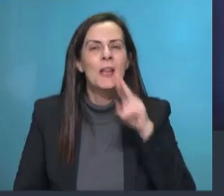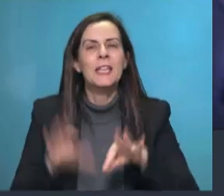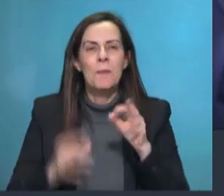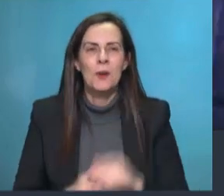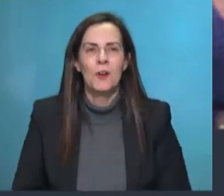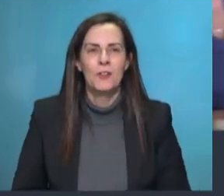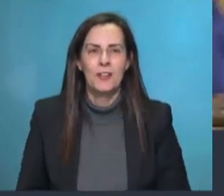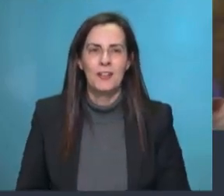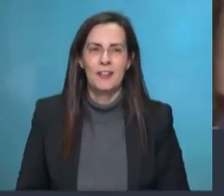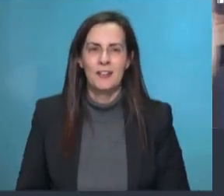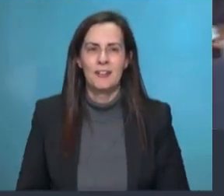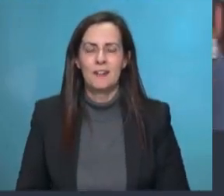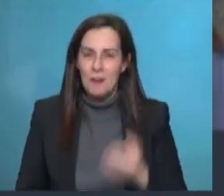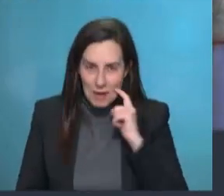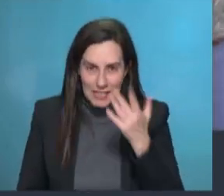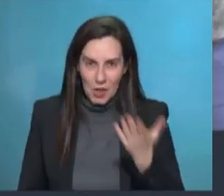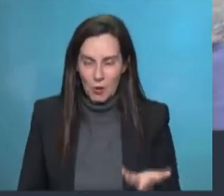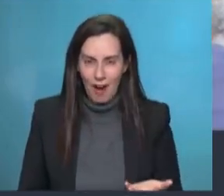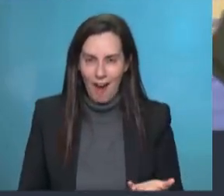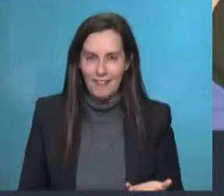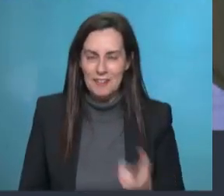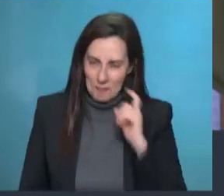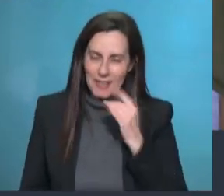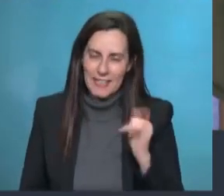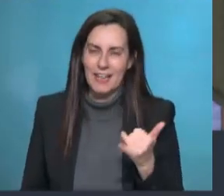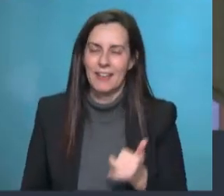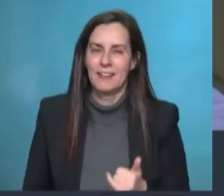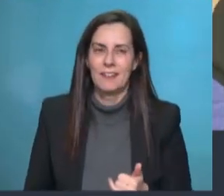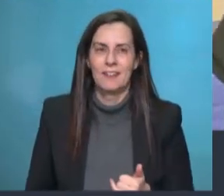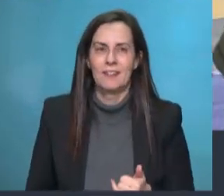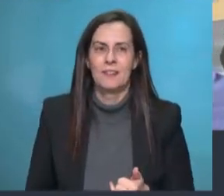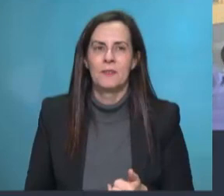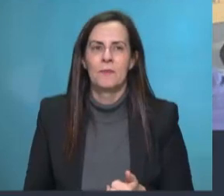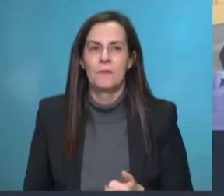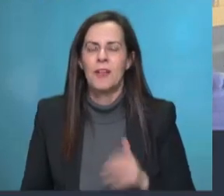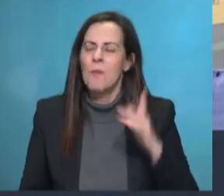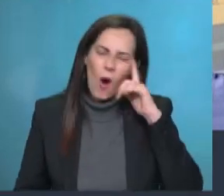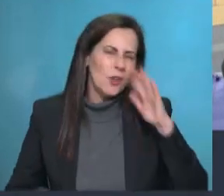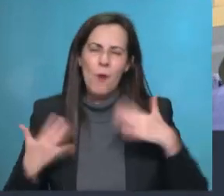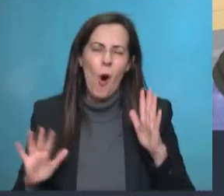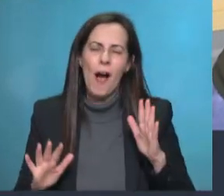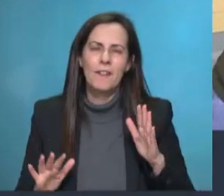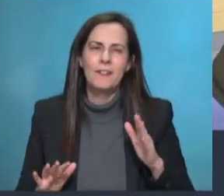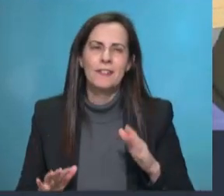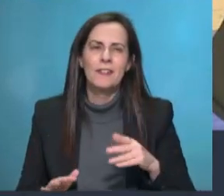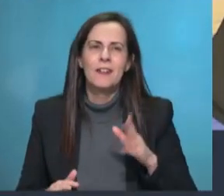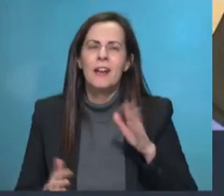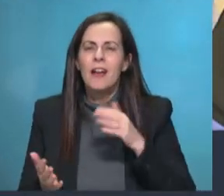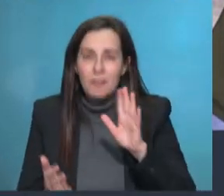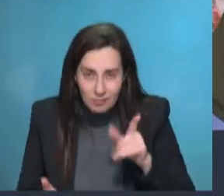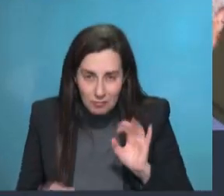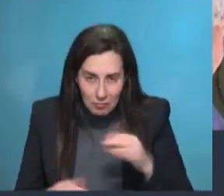הבחירות מה זה מצחיק אותך זה מצחיק זה מצחיק מאוד מעורב כי לא יודע בסוף בסוף כא ימשיכו לגנוב